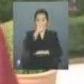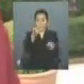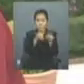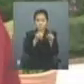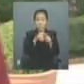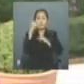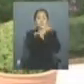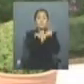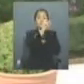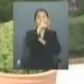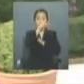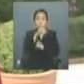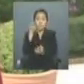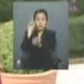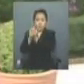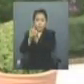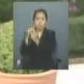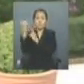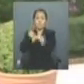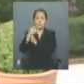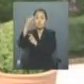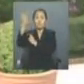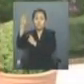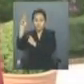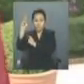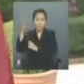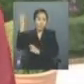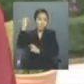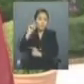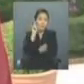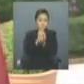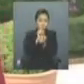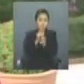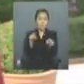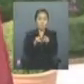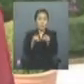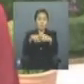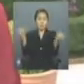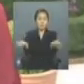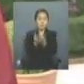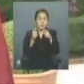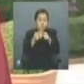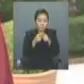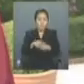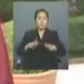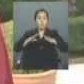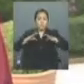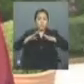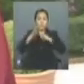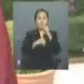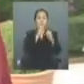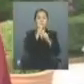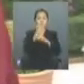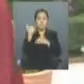บกับอีโวคาโลวิชจากโครเอเชียเลยฤดูกาลที่แล้วเดลโปโตได้รับบาดเจ็บหนักต้องพักยาวไปกว่า1ปีเลยทีเดียวน